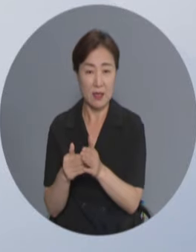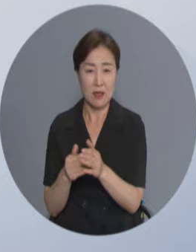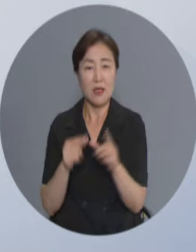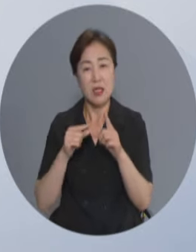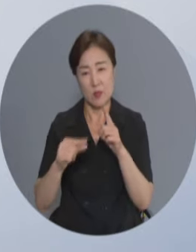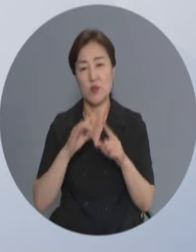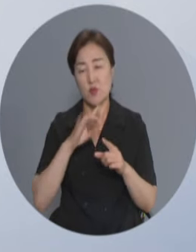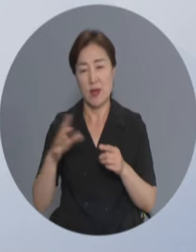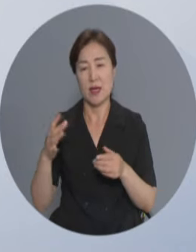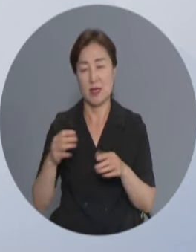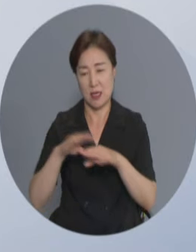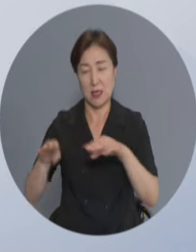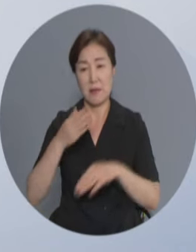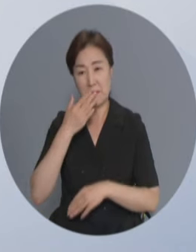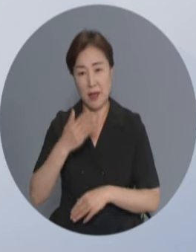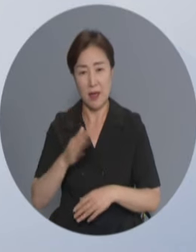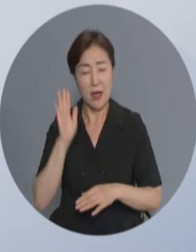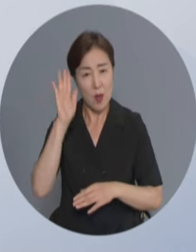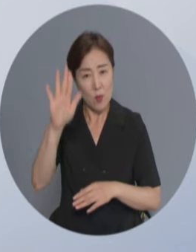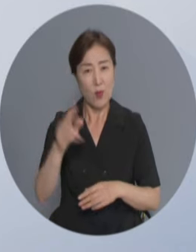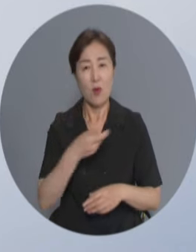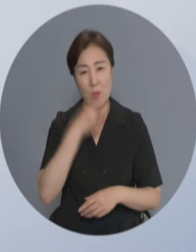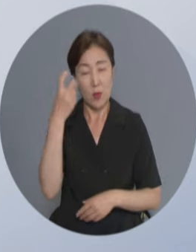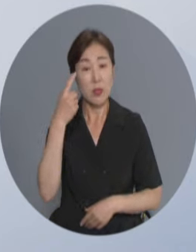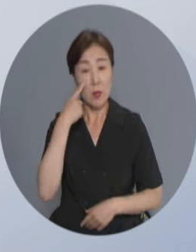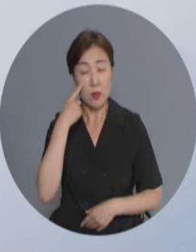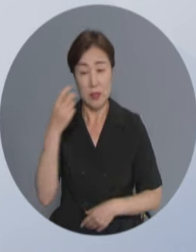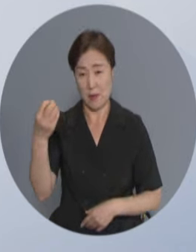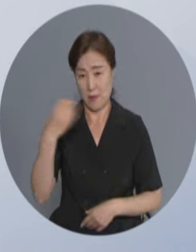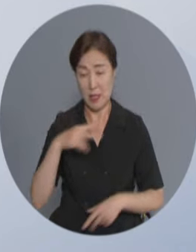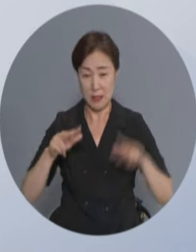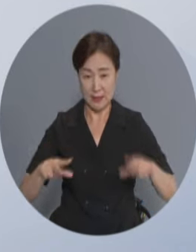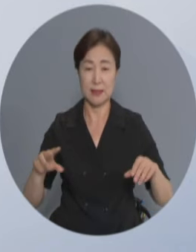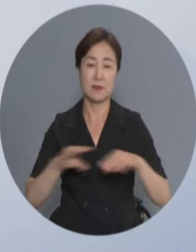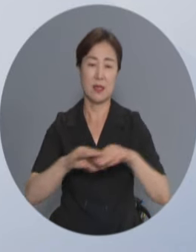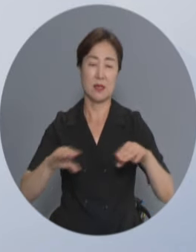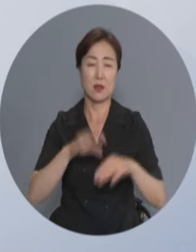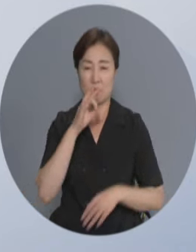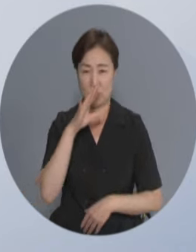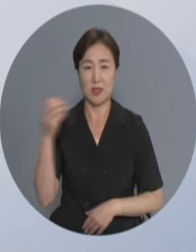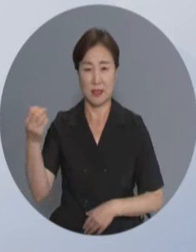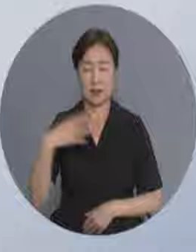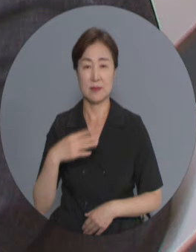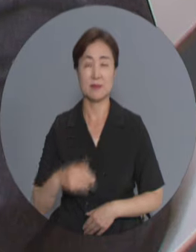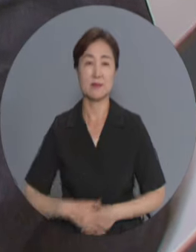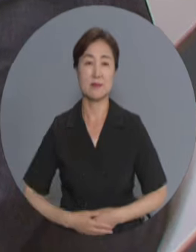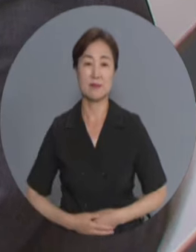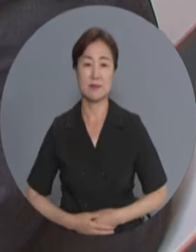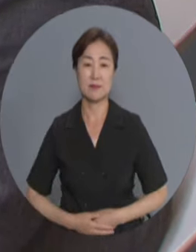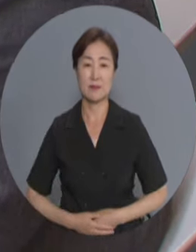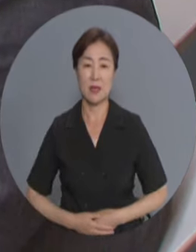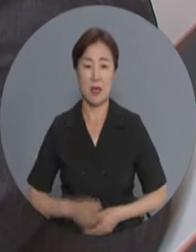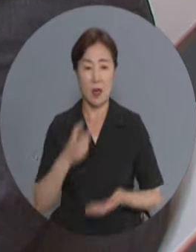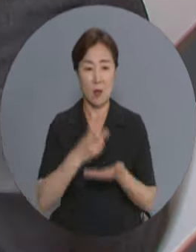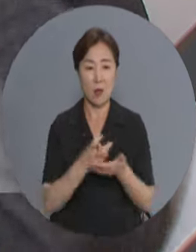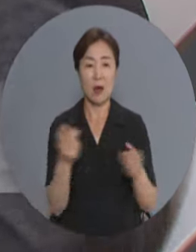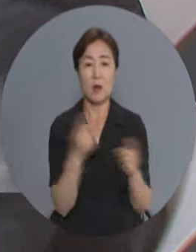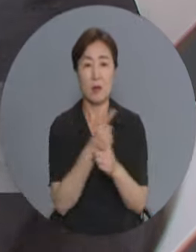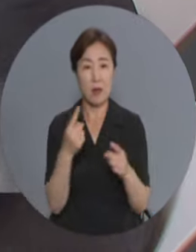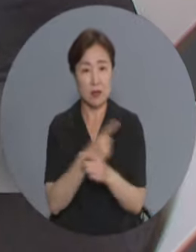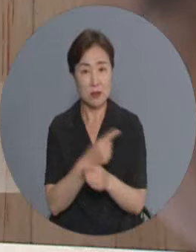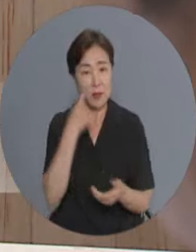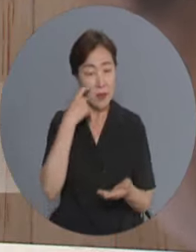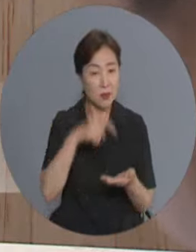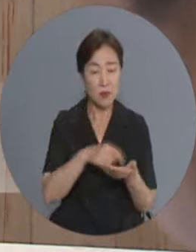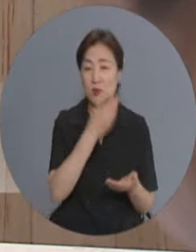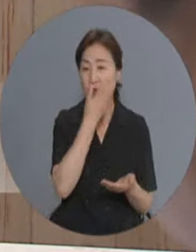일부만 수용하거나 중장기 검토일 뿐 대부분 수용이 곤란하다는 답변을 받았습니다. 규제 개선 과제가 발굴도